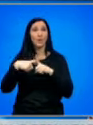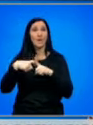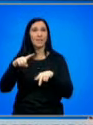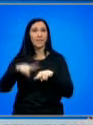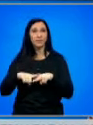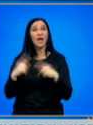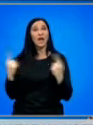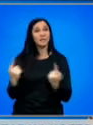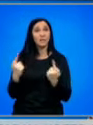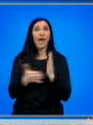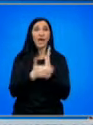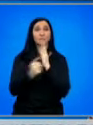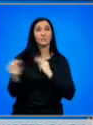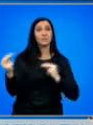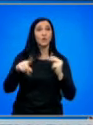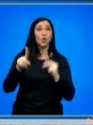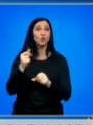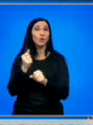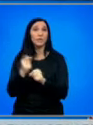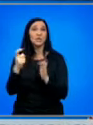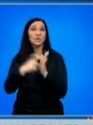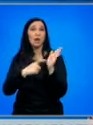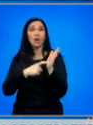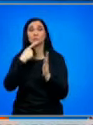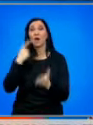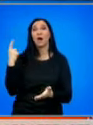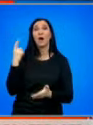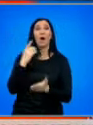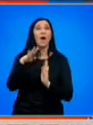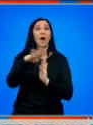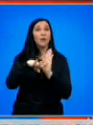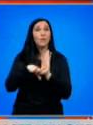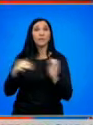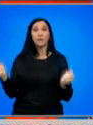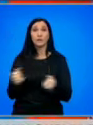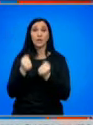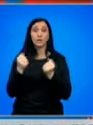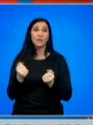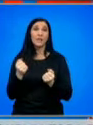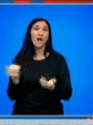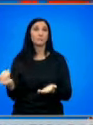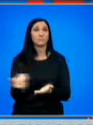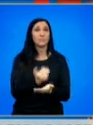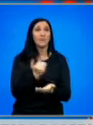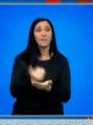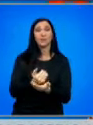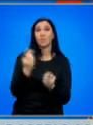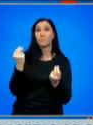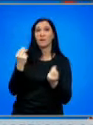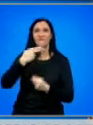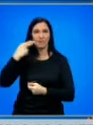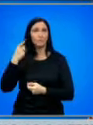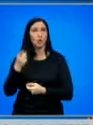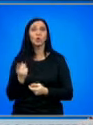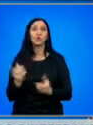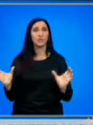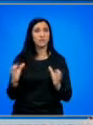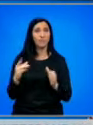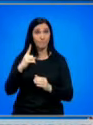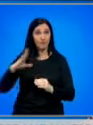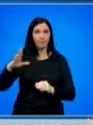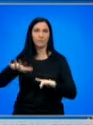Нинова инициира експертен съвет, който да работи по закон за регламентиране на дейността на колекторските фирми. Той ще се събере за първи път в